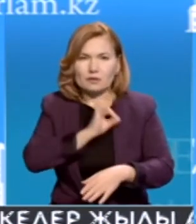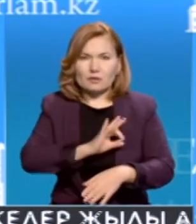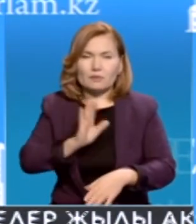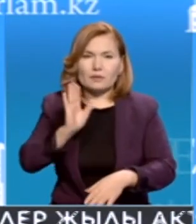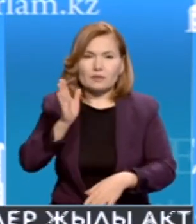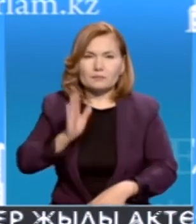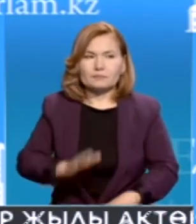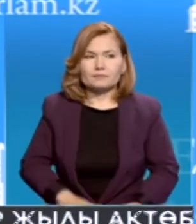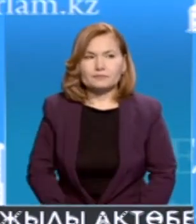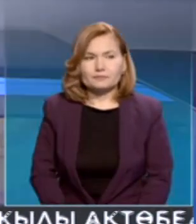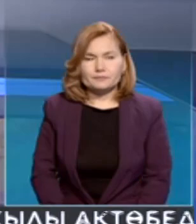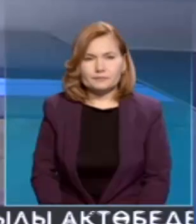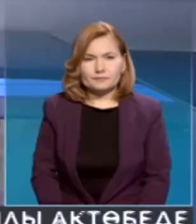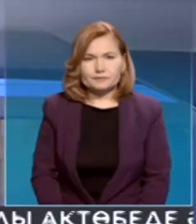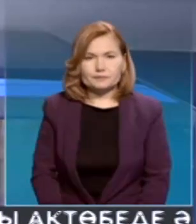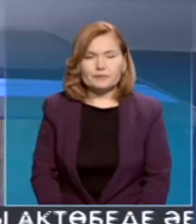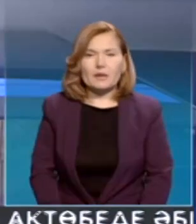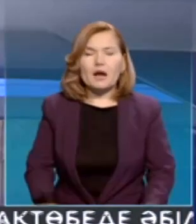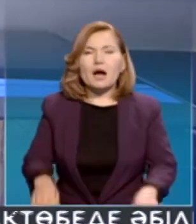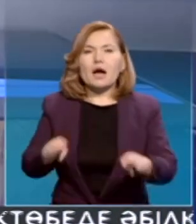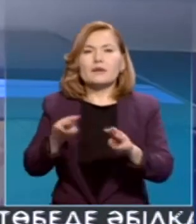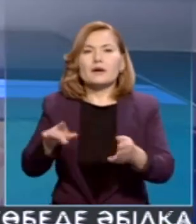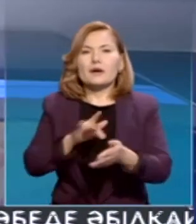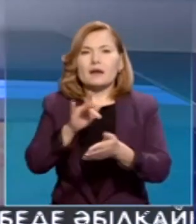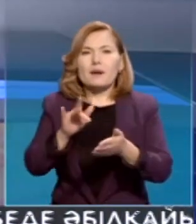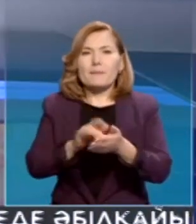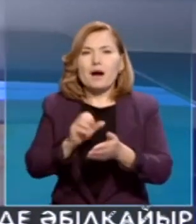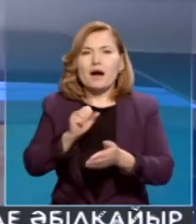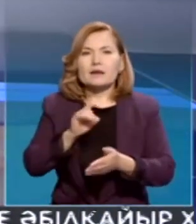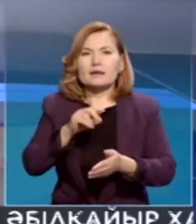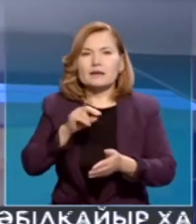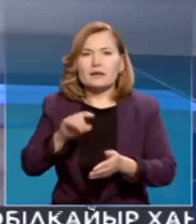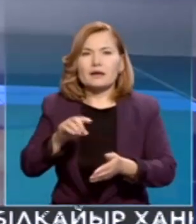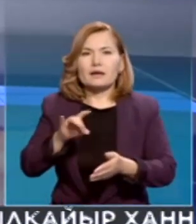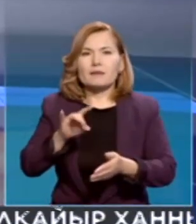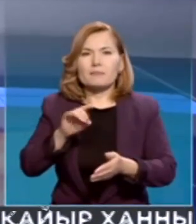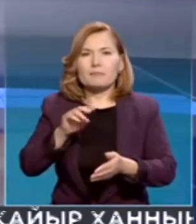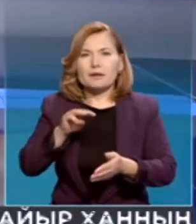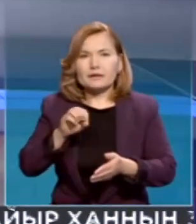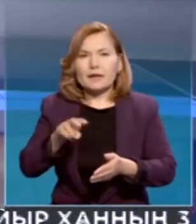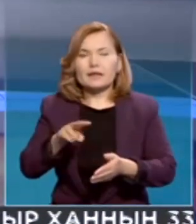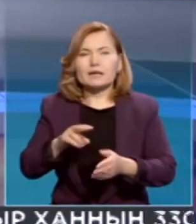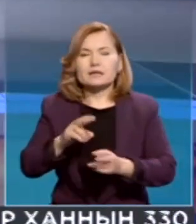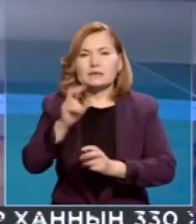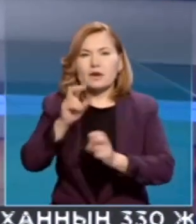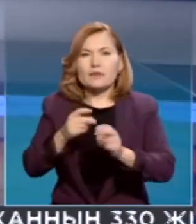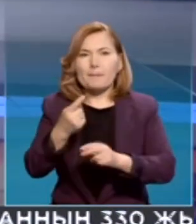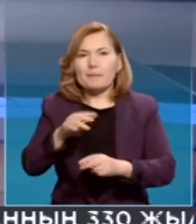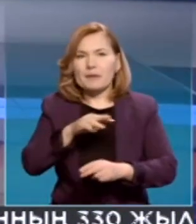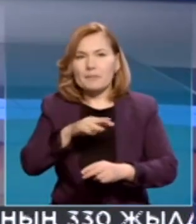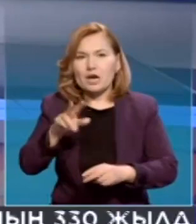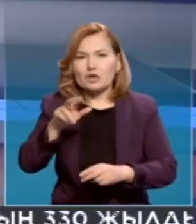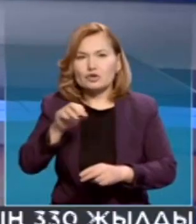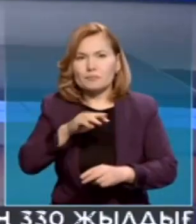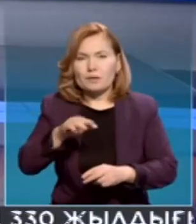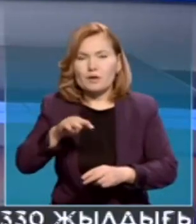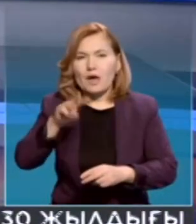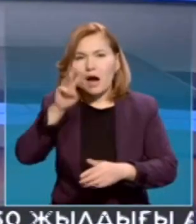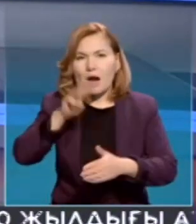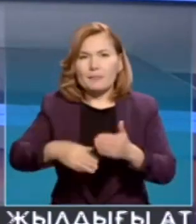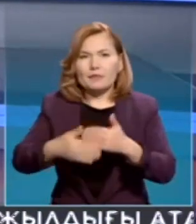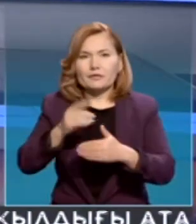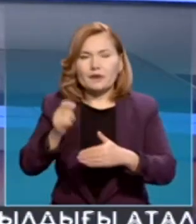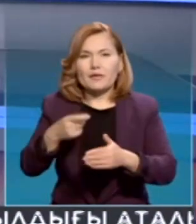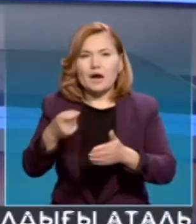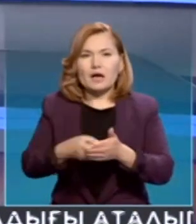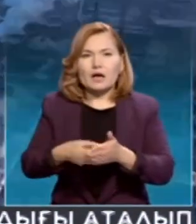деген ойдамыз. Теміртаудағы ArcelorMittal зауытына 1 миллиард 300 миллион теңге айыппұл салынды. Бұл туралы